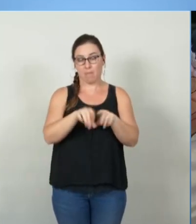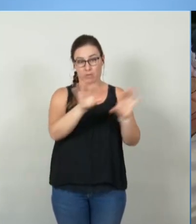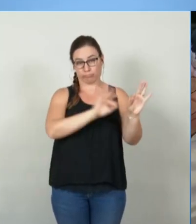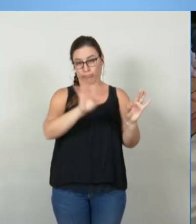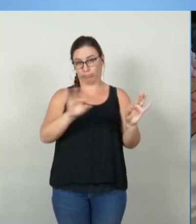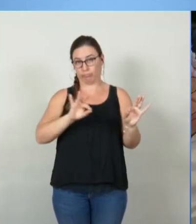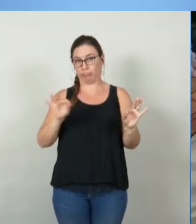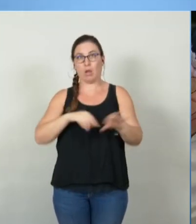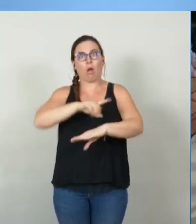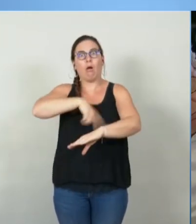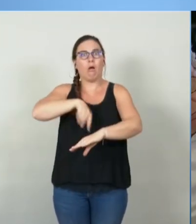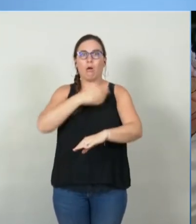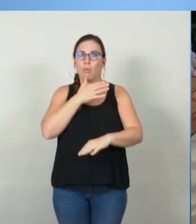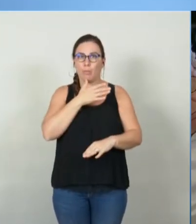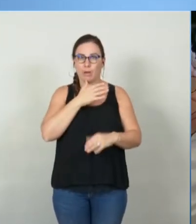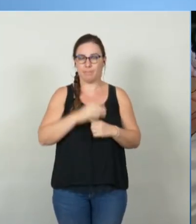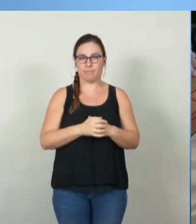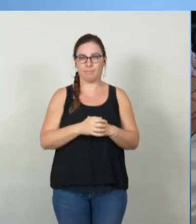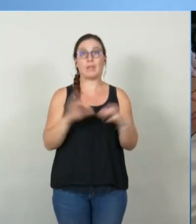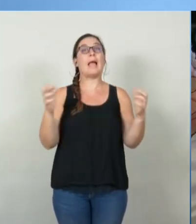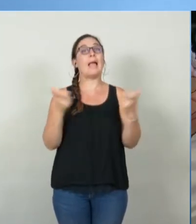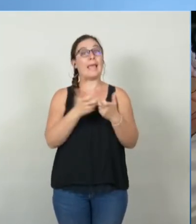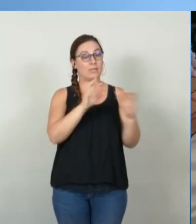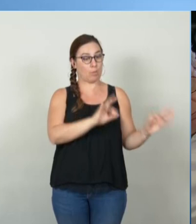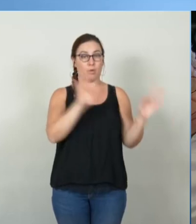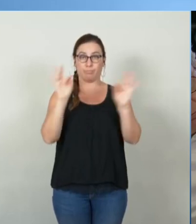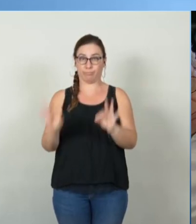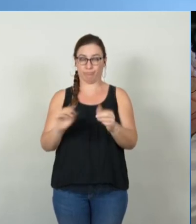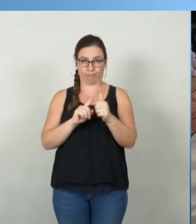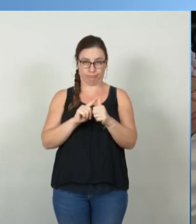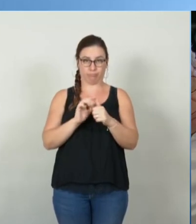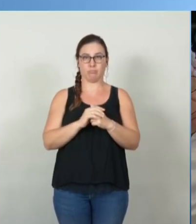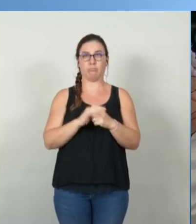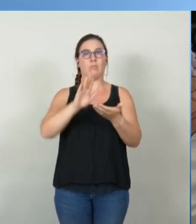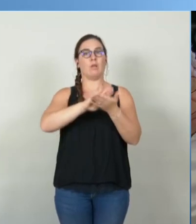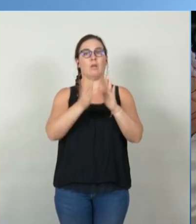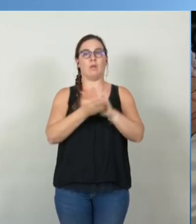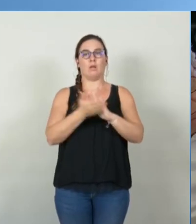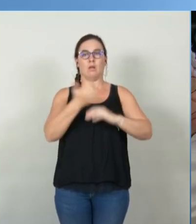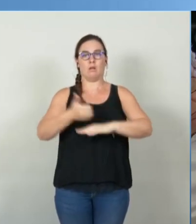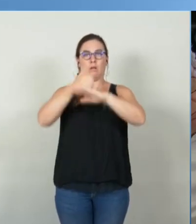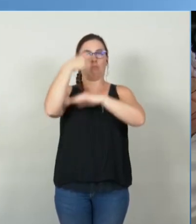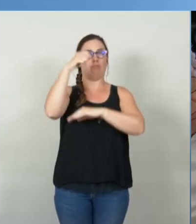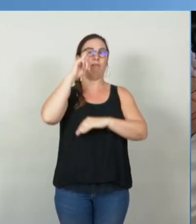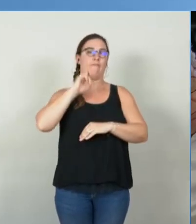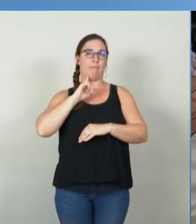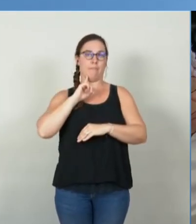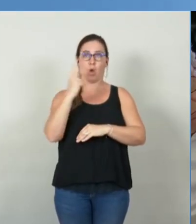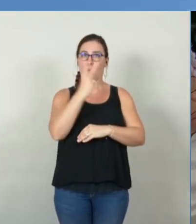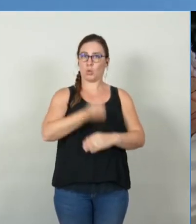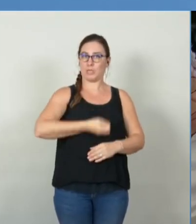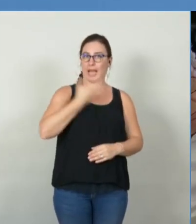beaucoup trop long quelques exemples donc premièrement association présidée par une femme les deux artistes